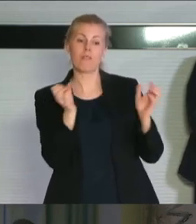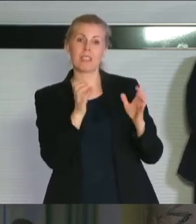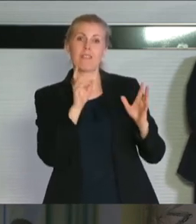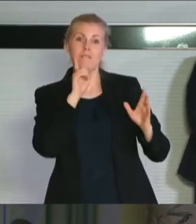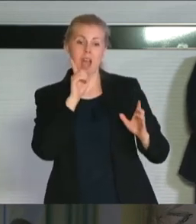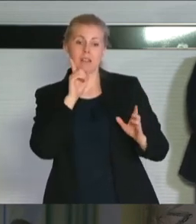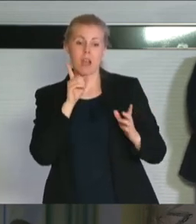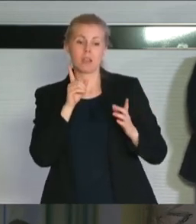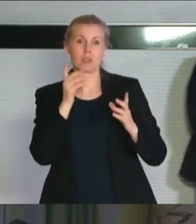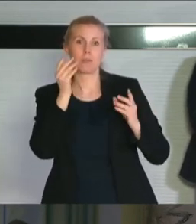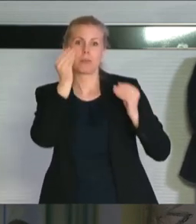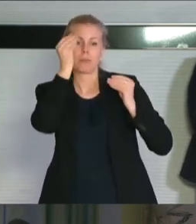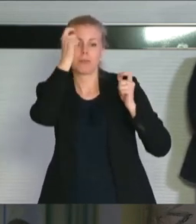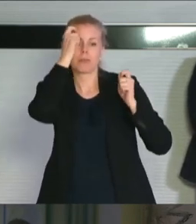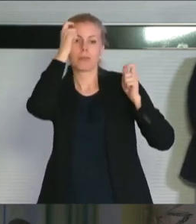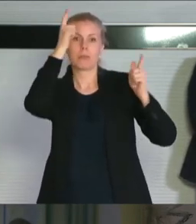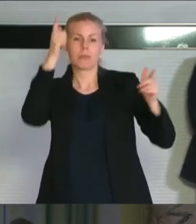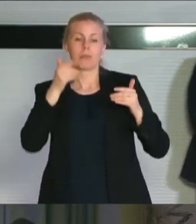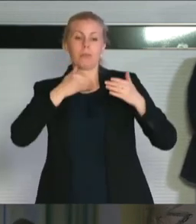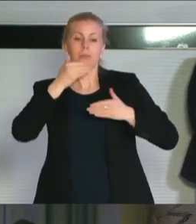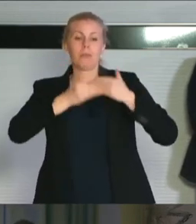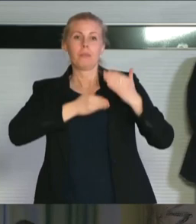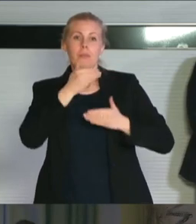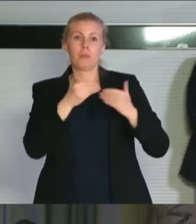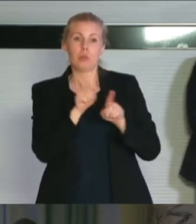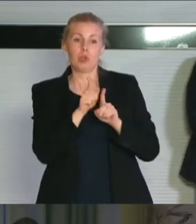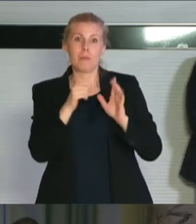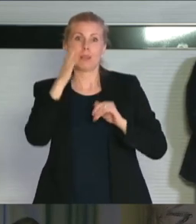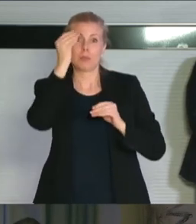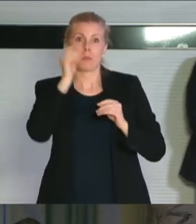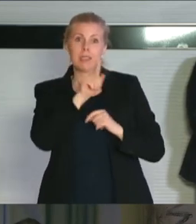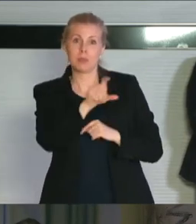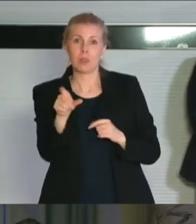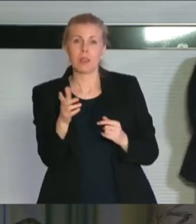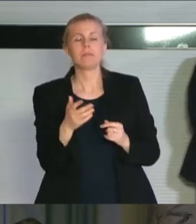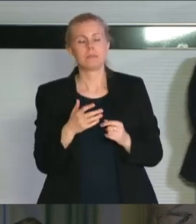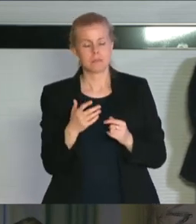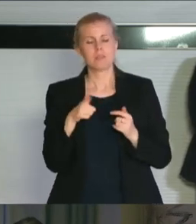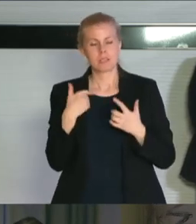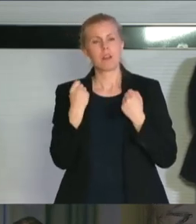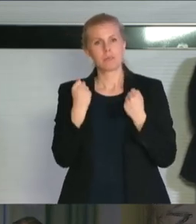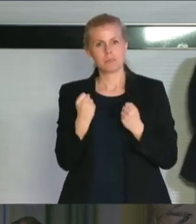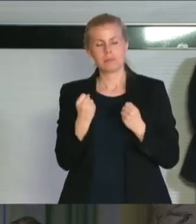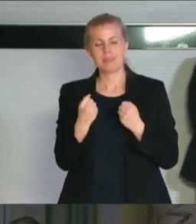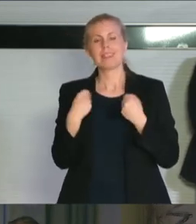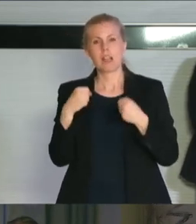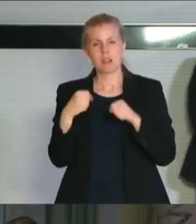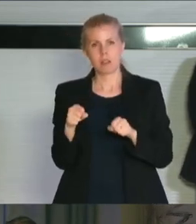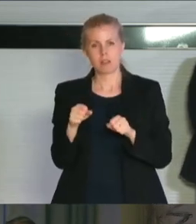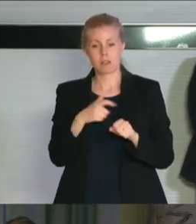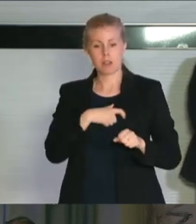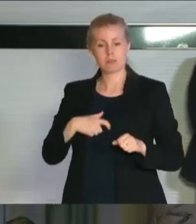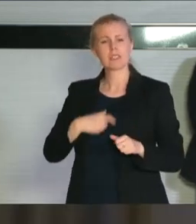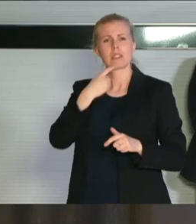dere jo mye mer kunnskap neste uke. Ja, men jeg vil holde fast på disse tiltakene, men som statsministeren sa, Det